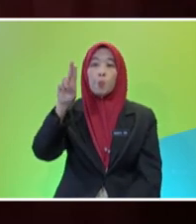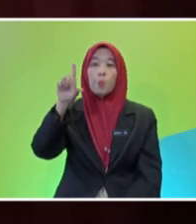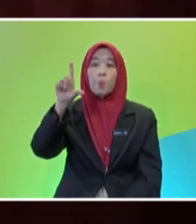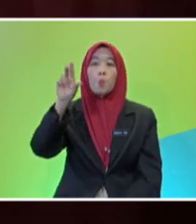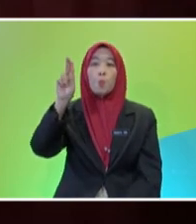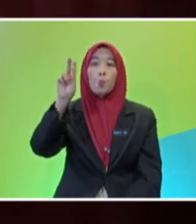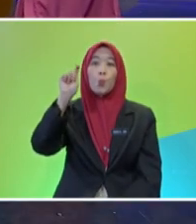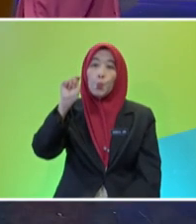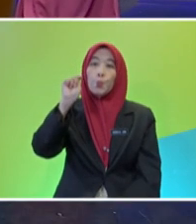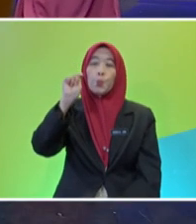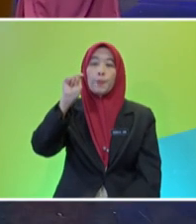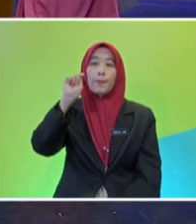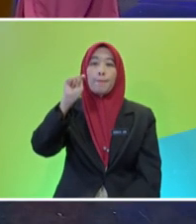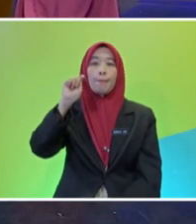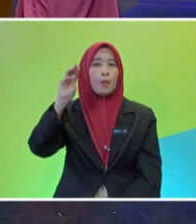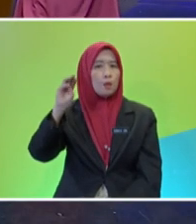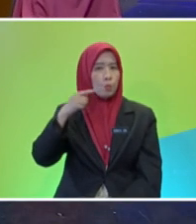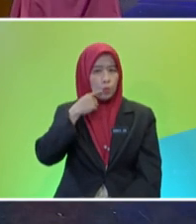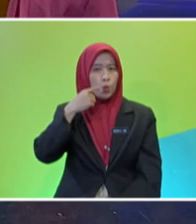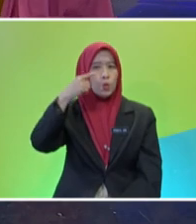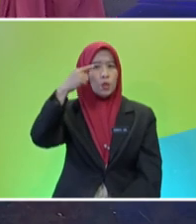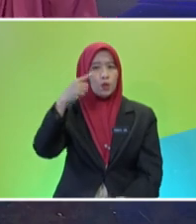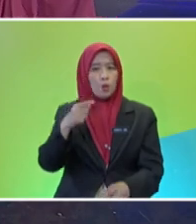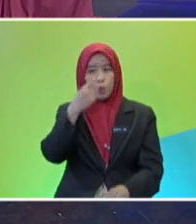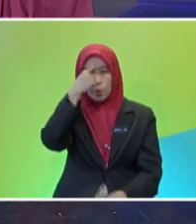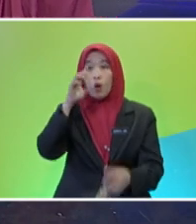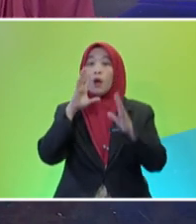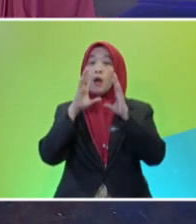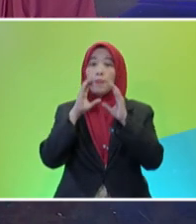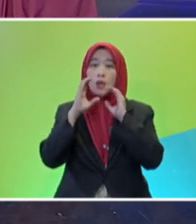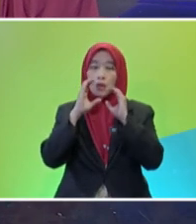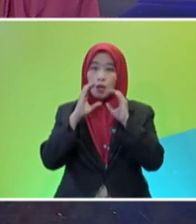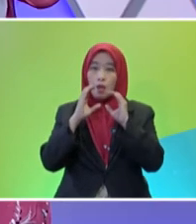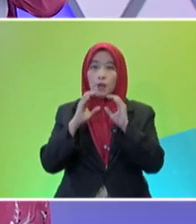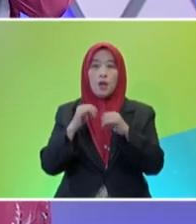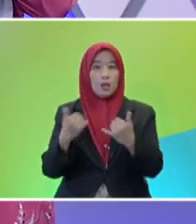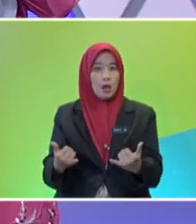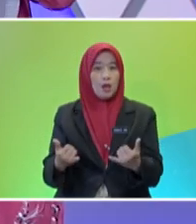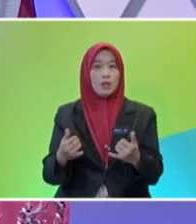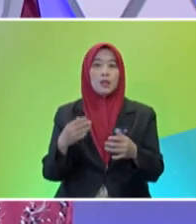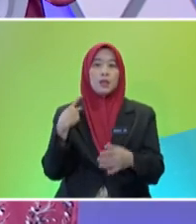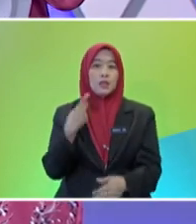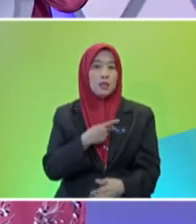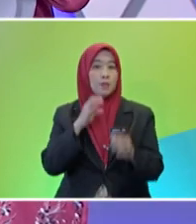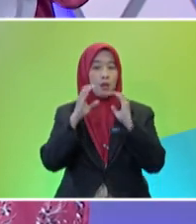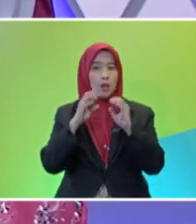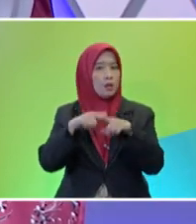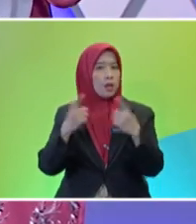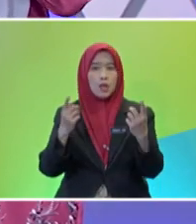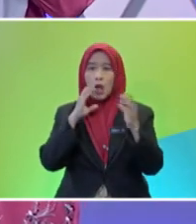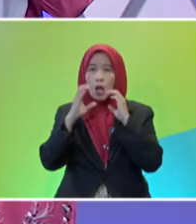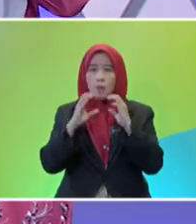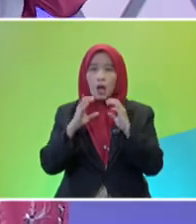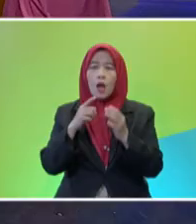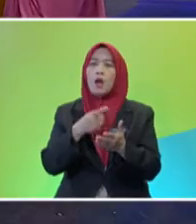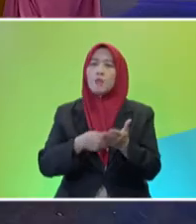Mulut. Pandai. Mulut ni kita guna untuk bercakap. Betul. Macam sekarang kita guna untuk bercakap. Selain daripada bercakap, kita guna untuk